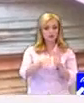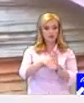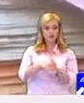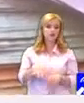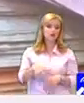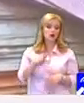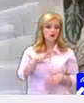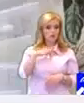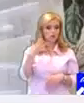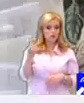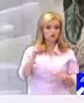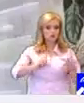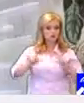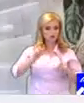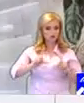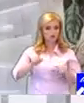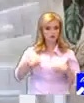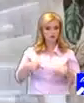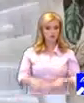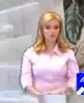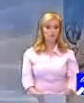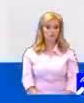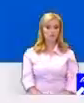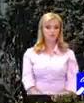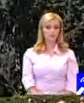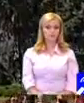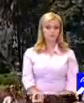sume mari de bani provenite de la studenți.